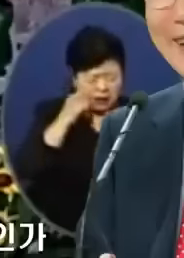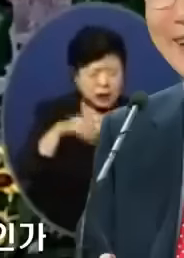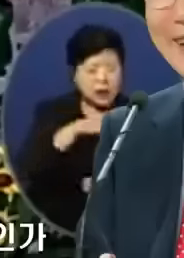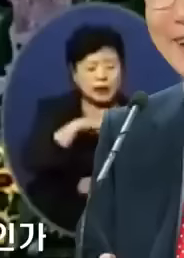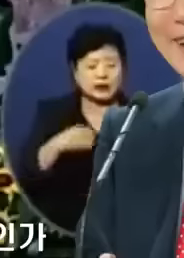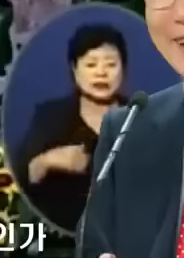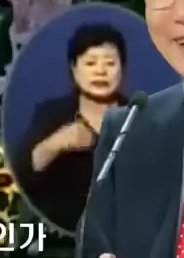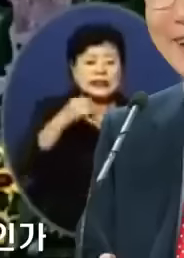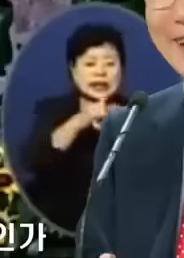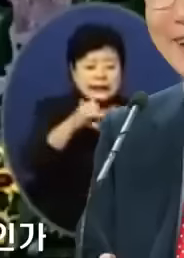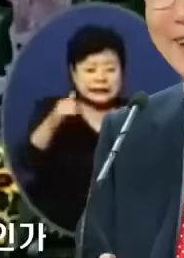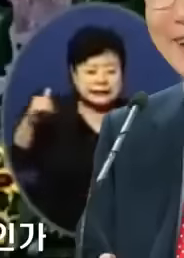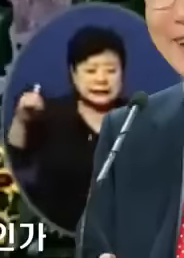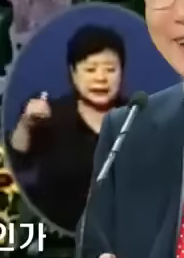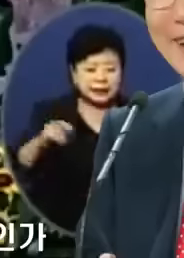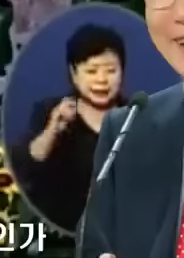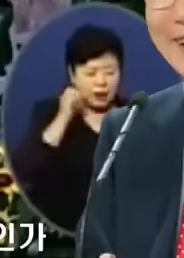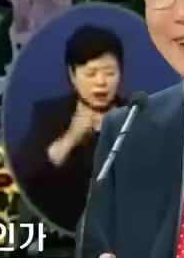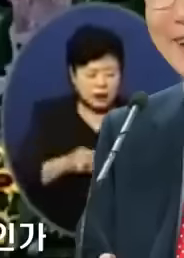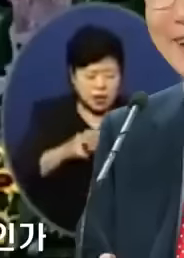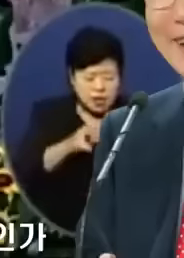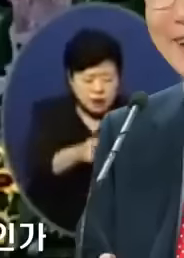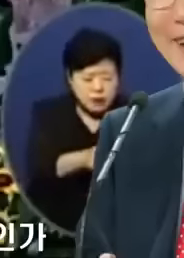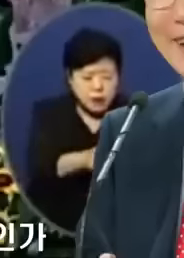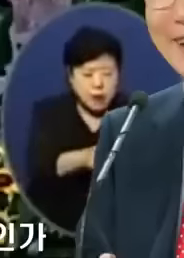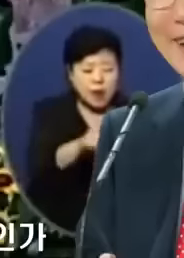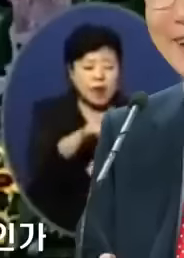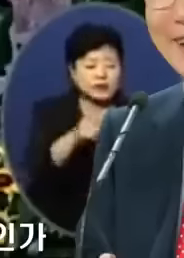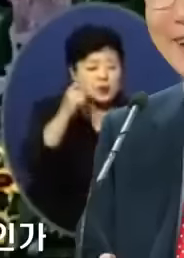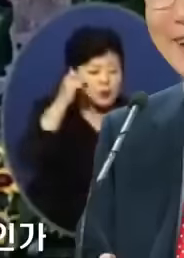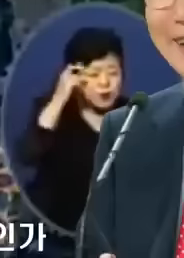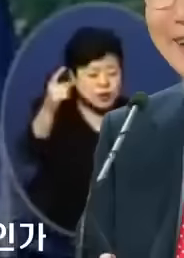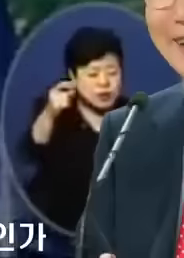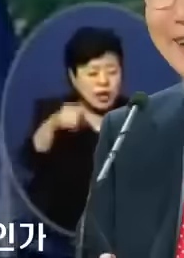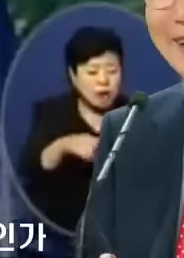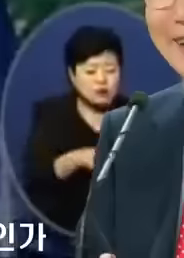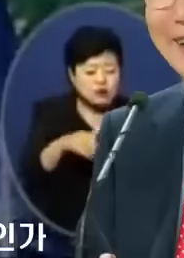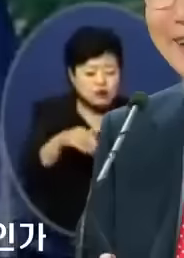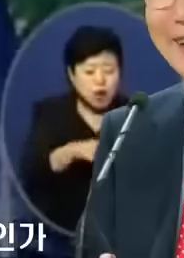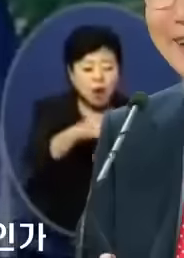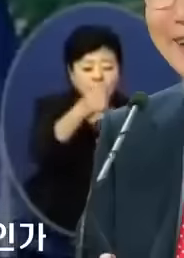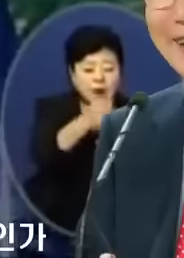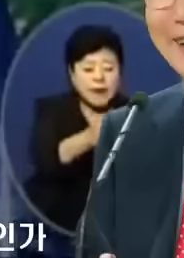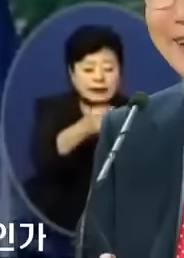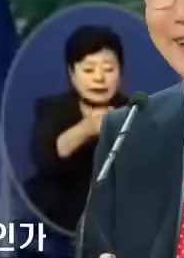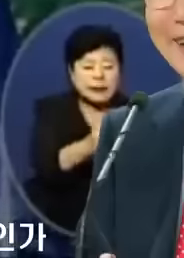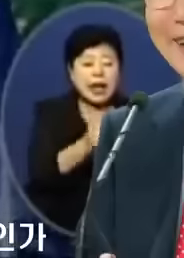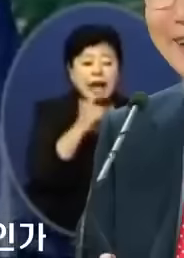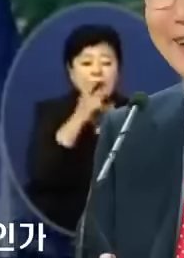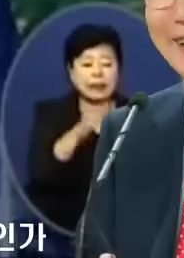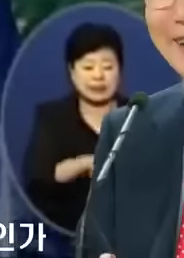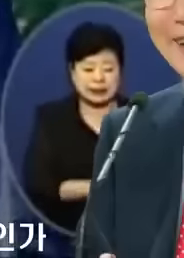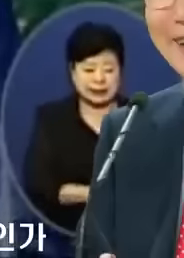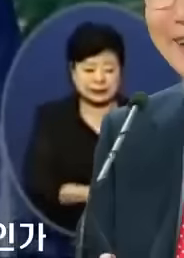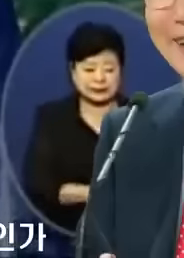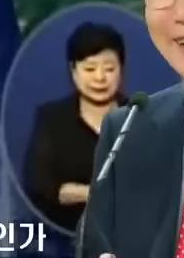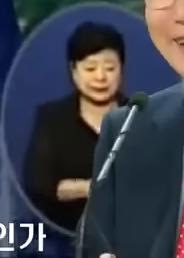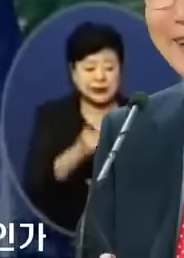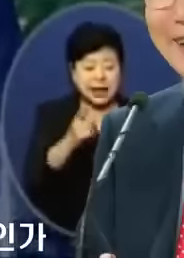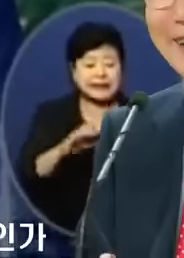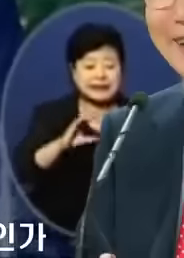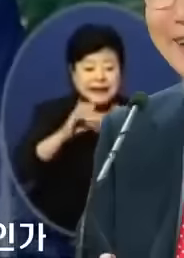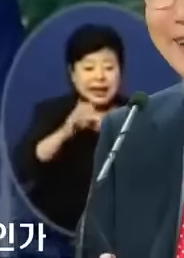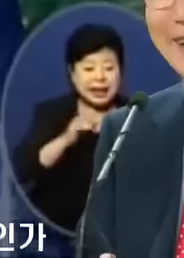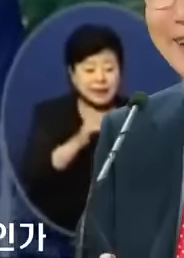처한 민족들이 역경을 극복하는 과정에서 위대한 문명을 만들었다고 말했습니다. 한